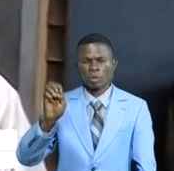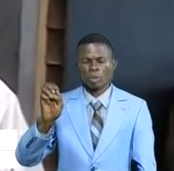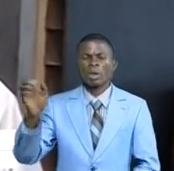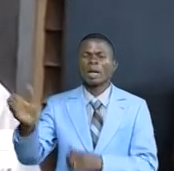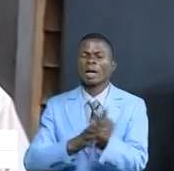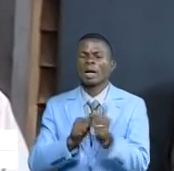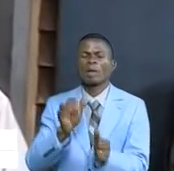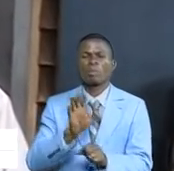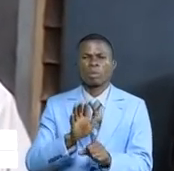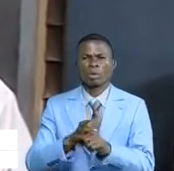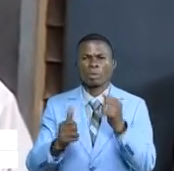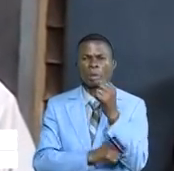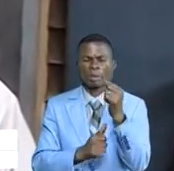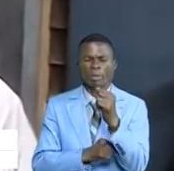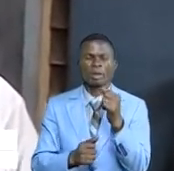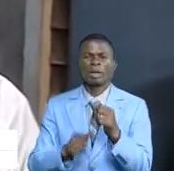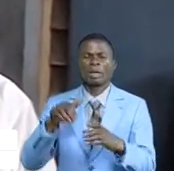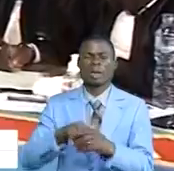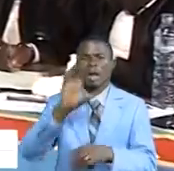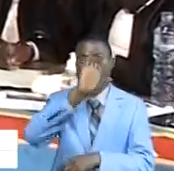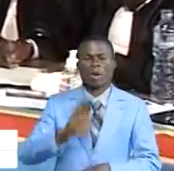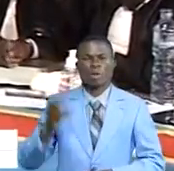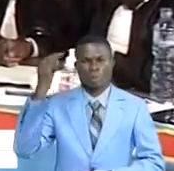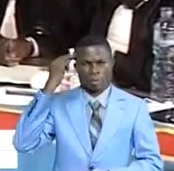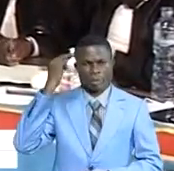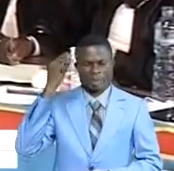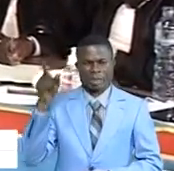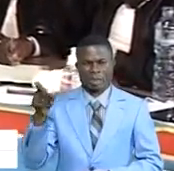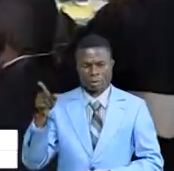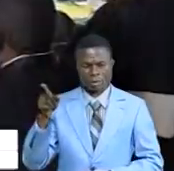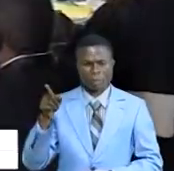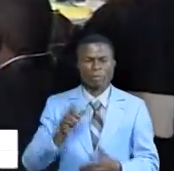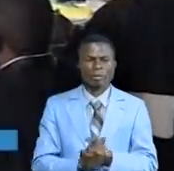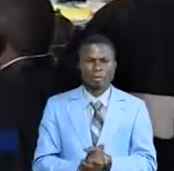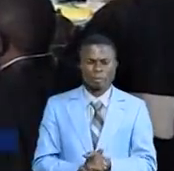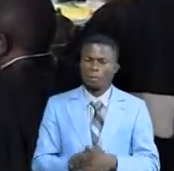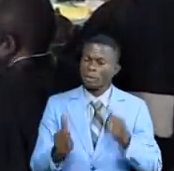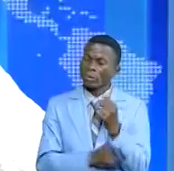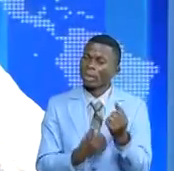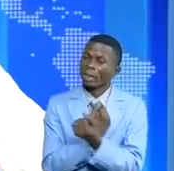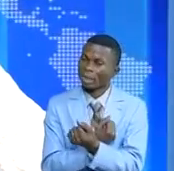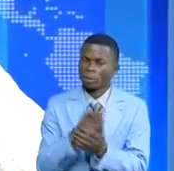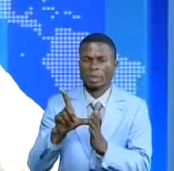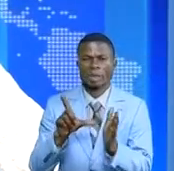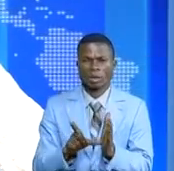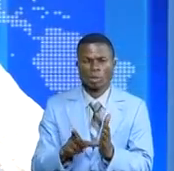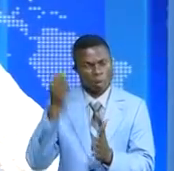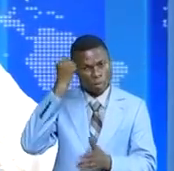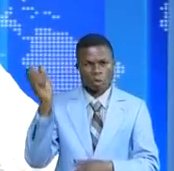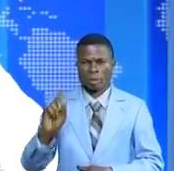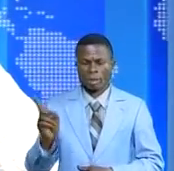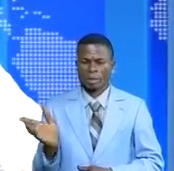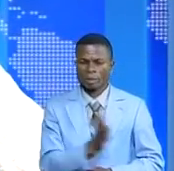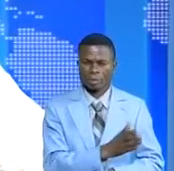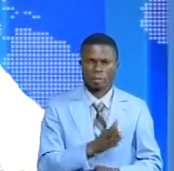désolation dans les chefs de la population de Massina. Retenons cependant que nul n'est censé ignorer la loi. Lutte